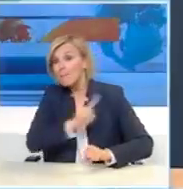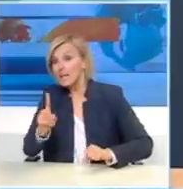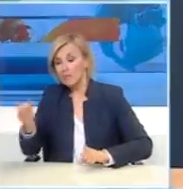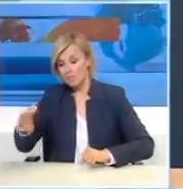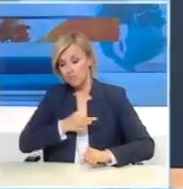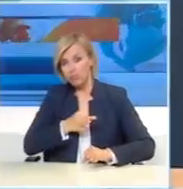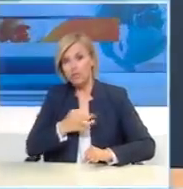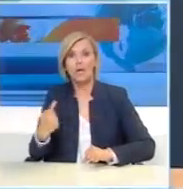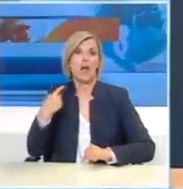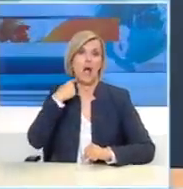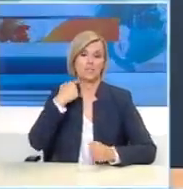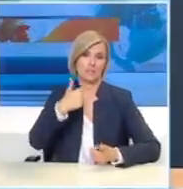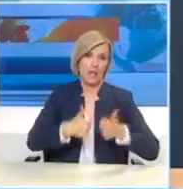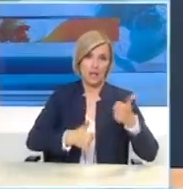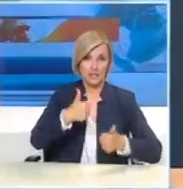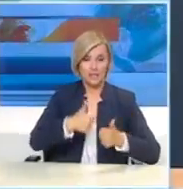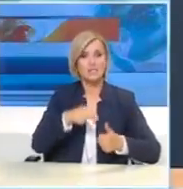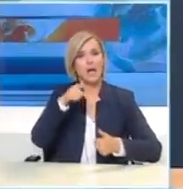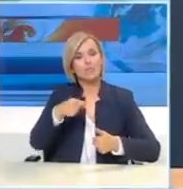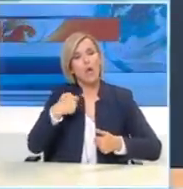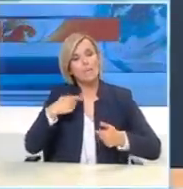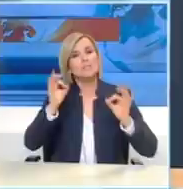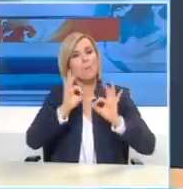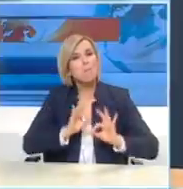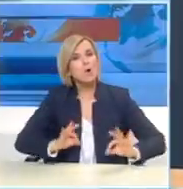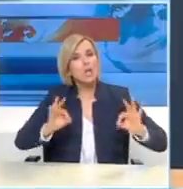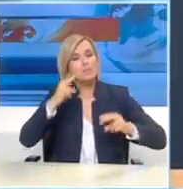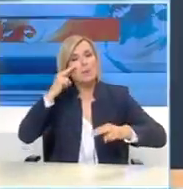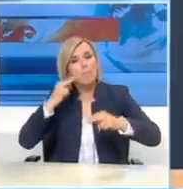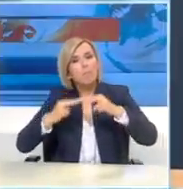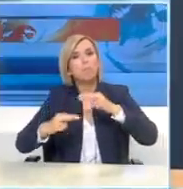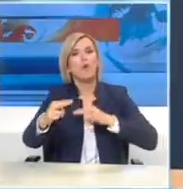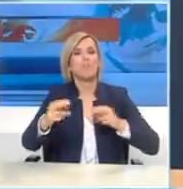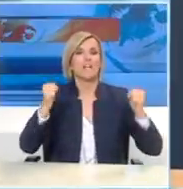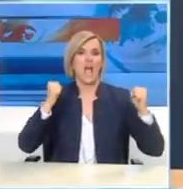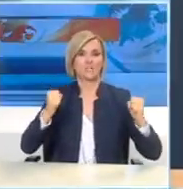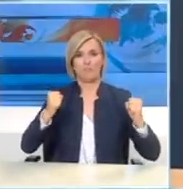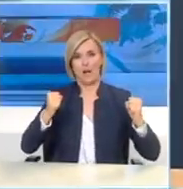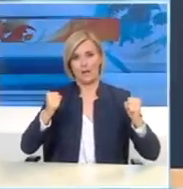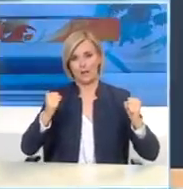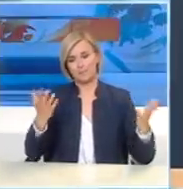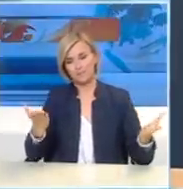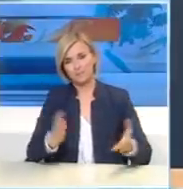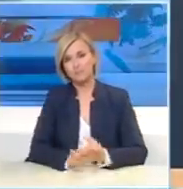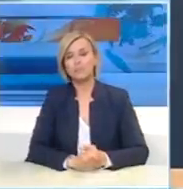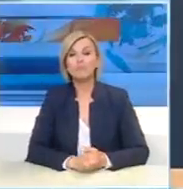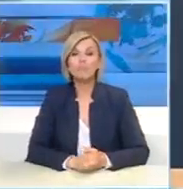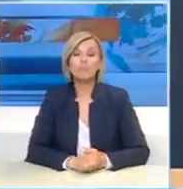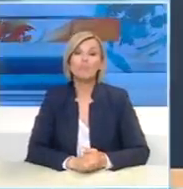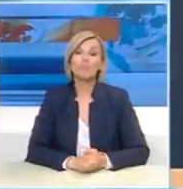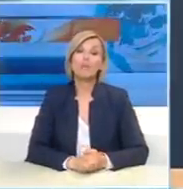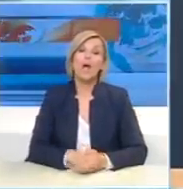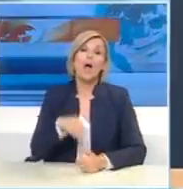τις πανελλαδικές. Άρα θα προβλεφθούν τα μέγιστα μέτρα ασφάλειας για αυτούς τους ανθρώπους. Τώρα, αν σε αυτή τη στρατηγική μπαίνει και ο